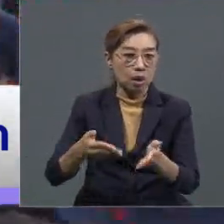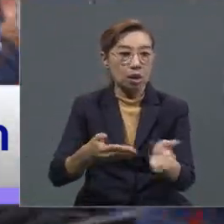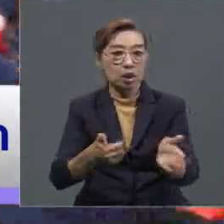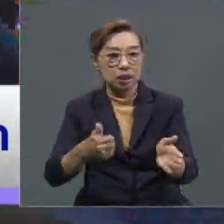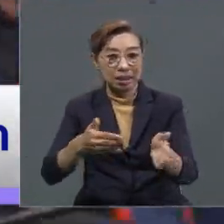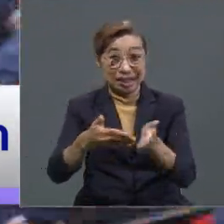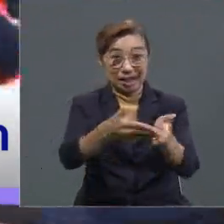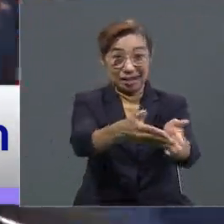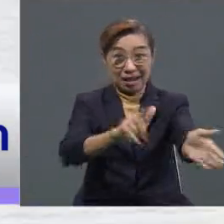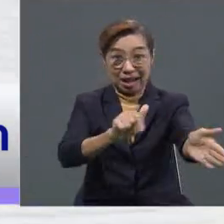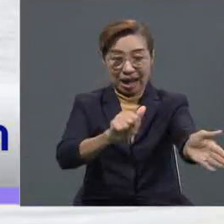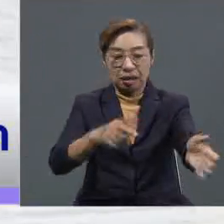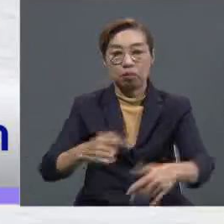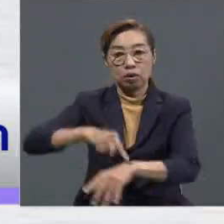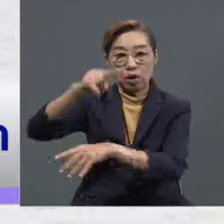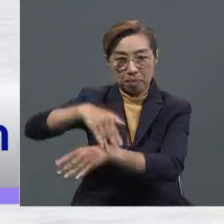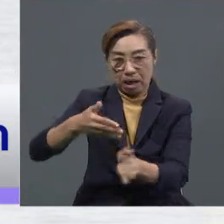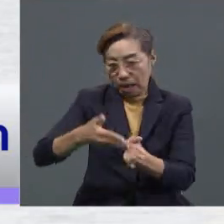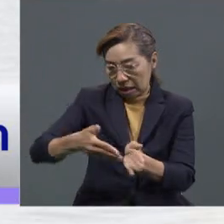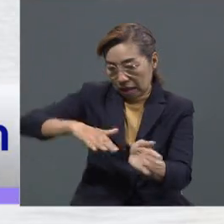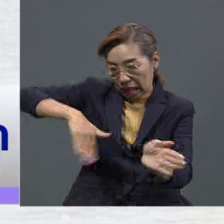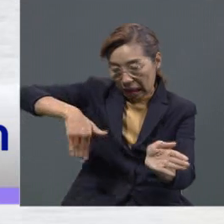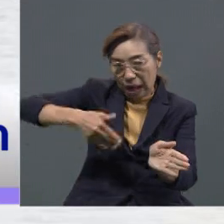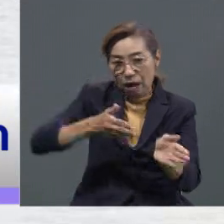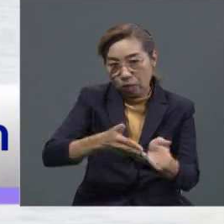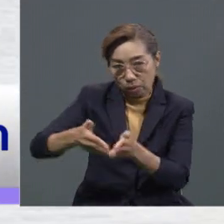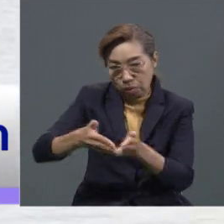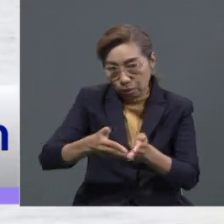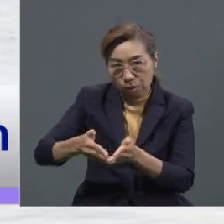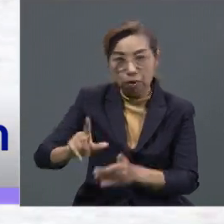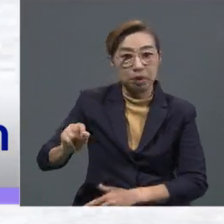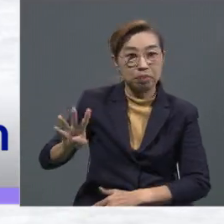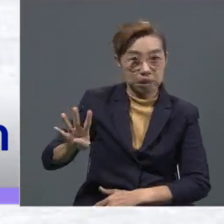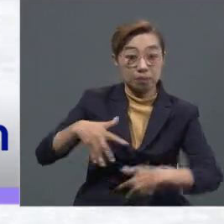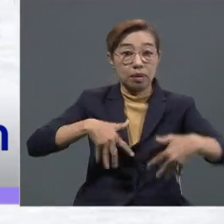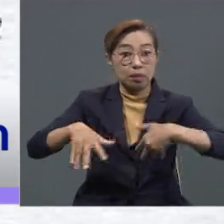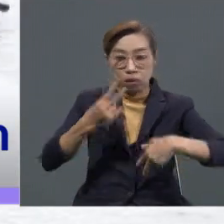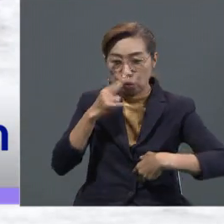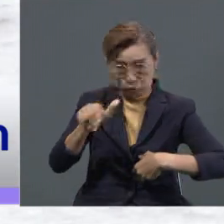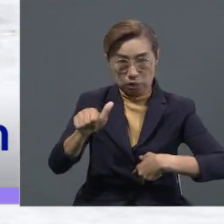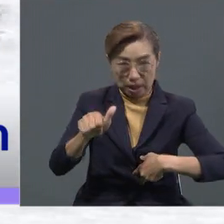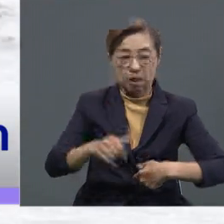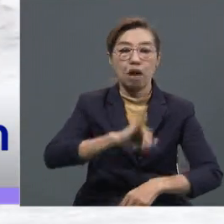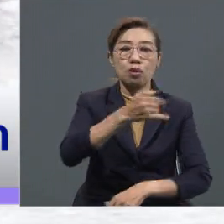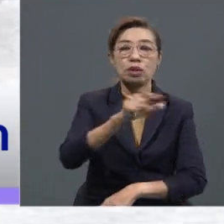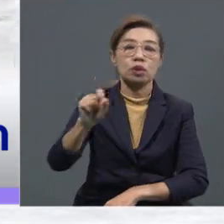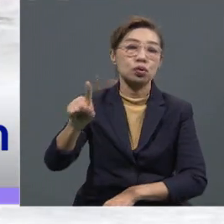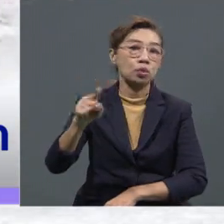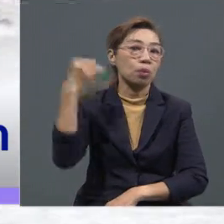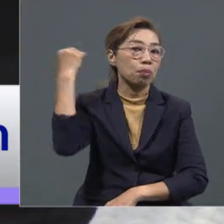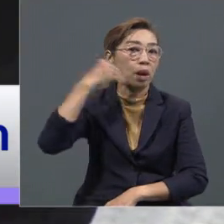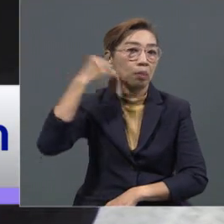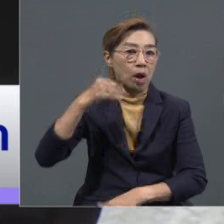ท้ายขบวนรวม 22 24ลำซึ่งประชาชนสามารถไปชมการฝึกซ้อมได้ในวันจันทร์ถึงวันศุกร์จนถึงวันที่